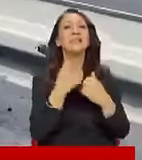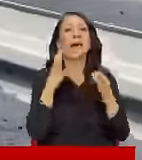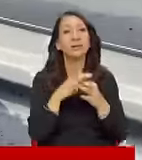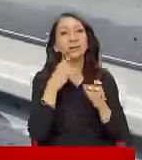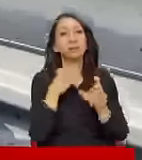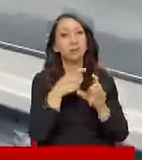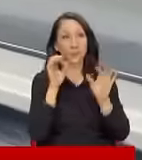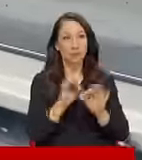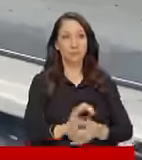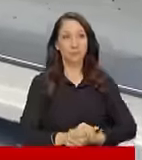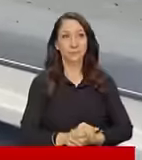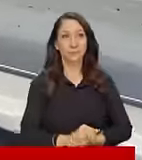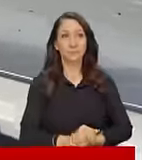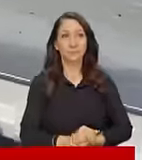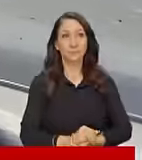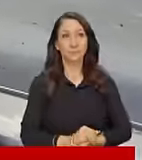başlatıldı.